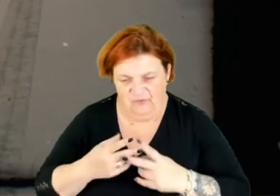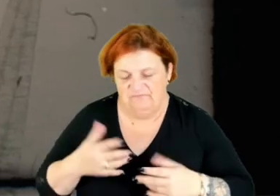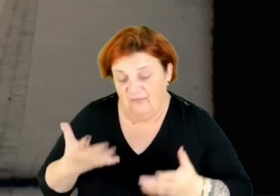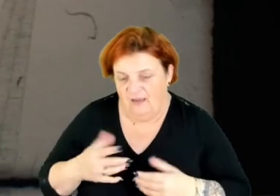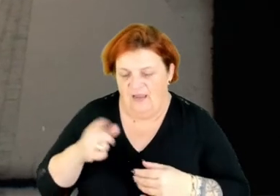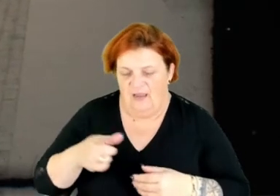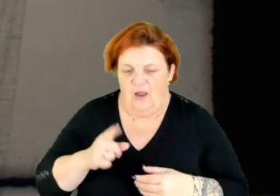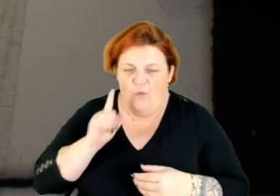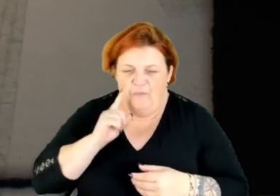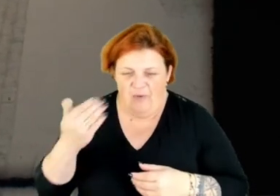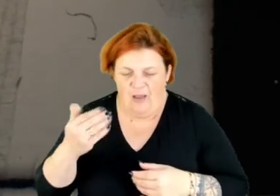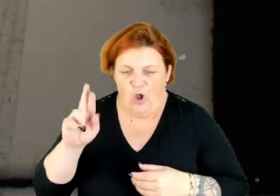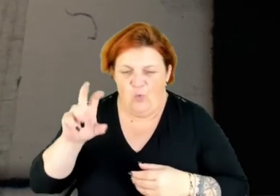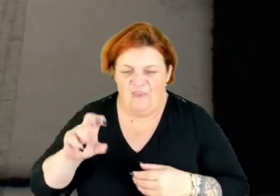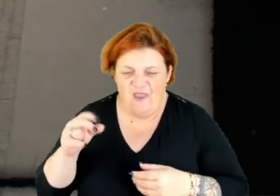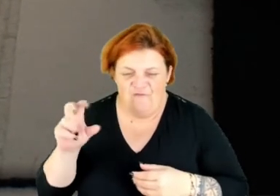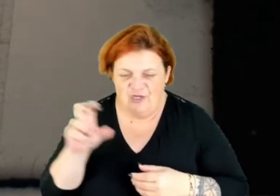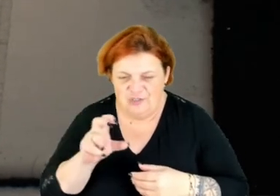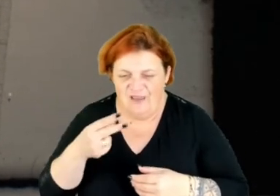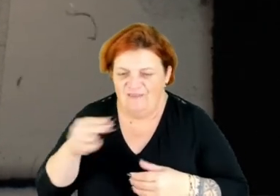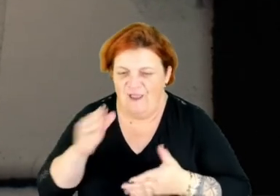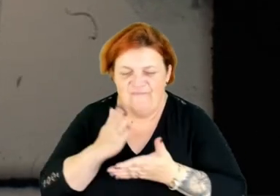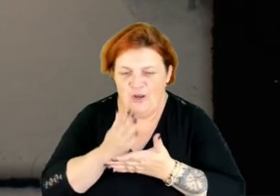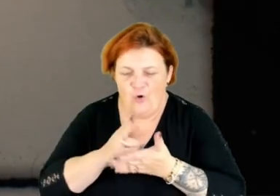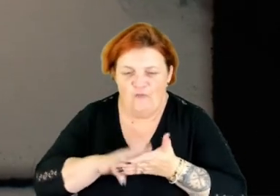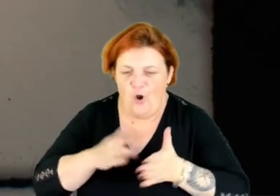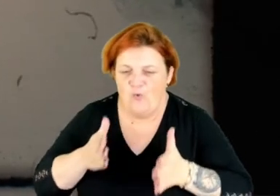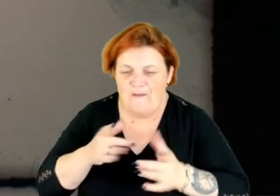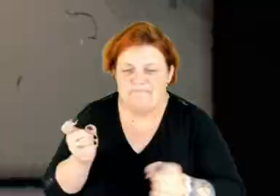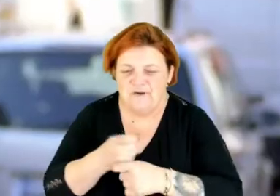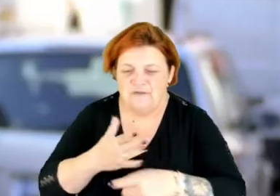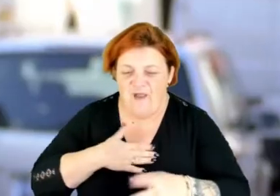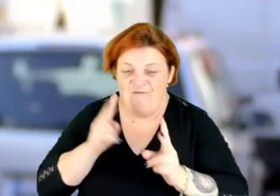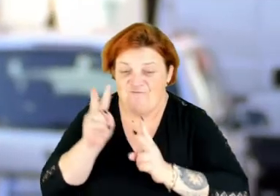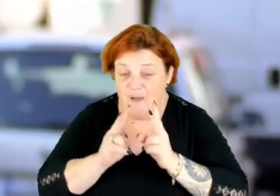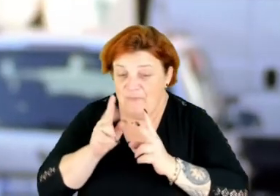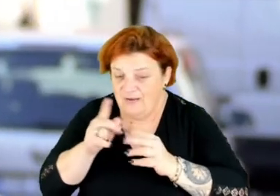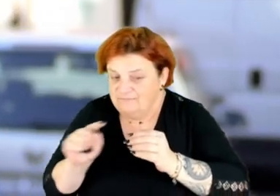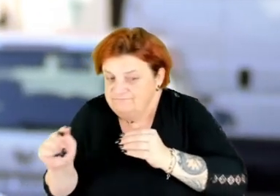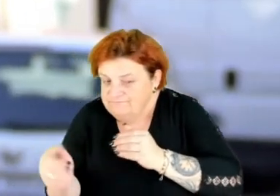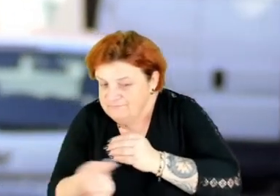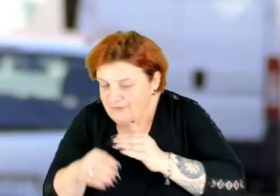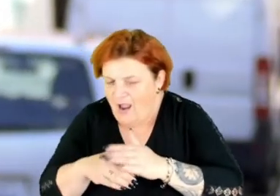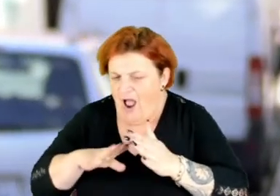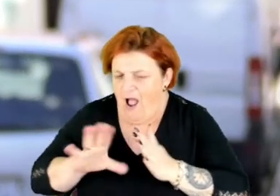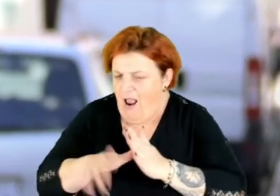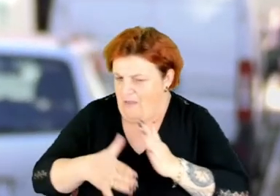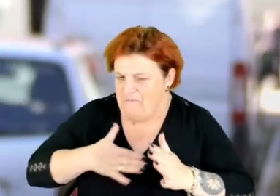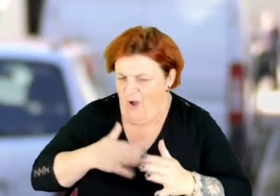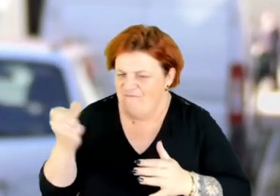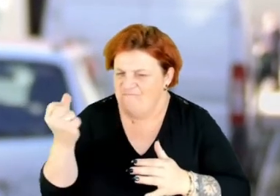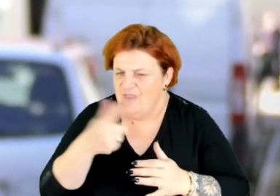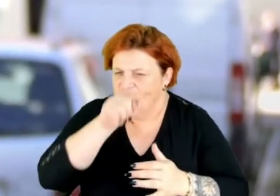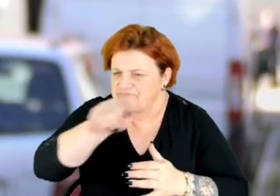Oczywiście sam Alojzy Ruchniewicz nie tylko przy ulicy Pańskiej posiadał swoją fabryczkę na zapleczu, ale miał wiele różnych